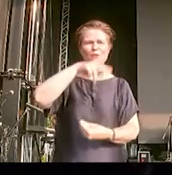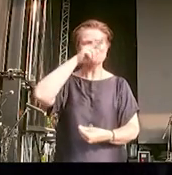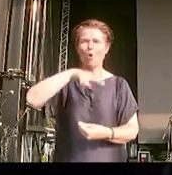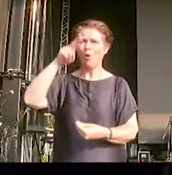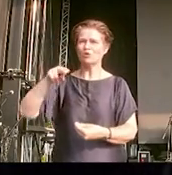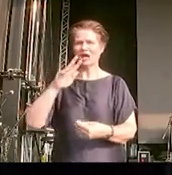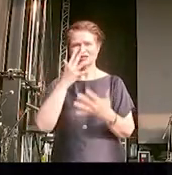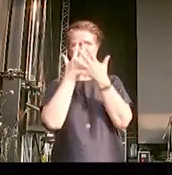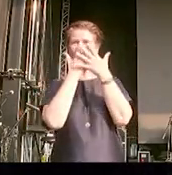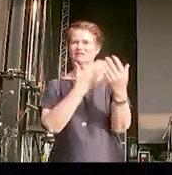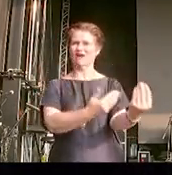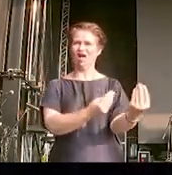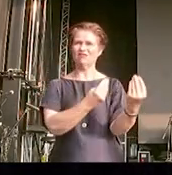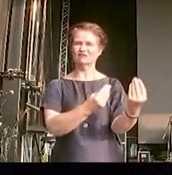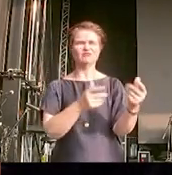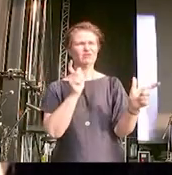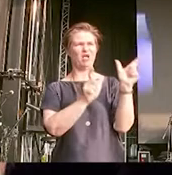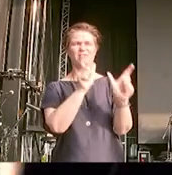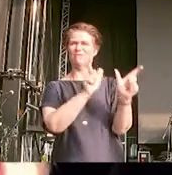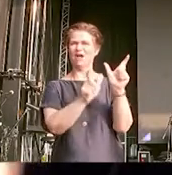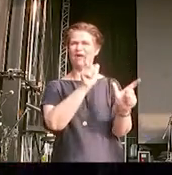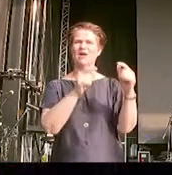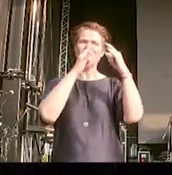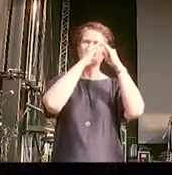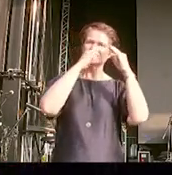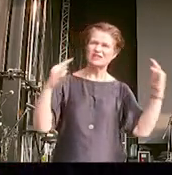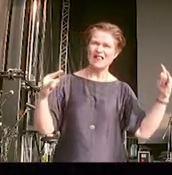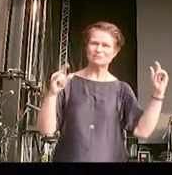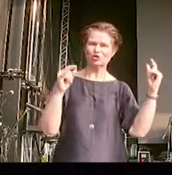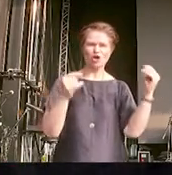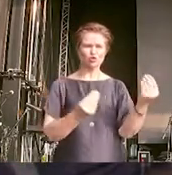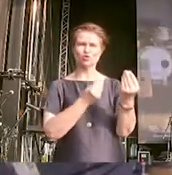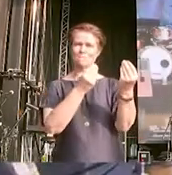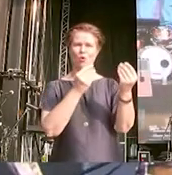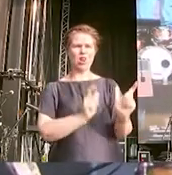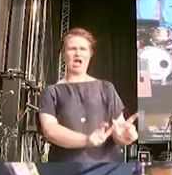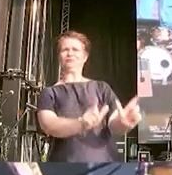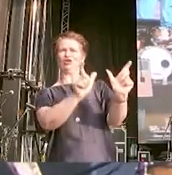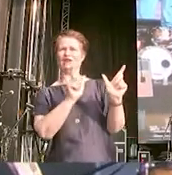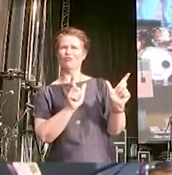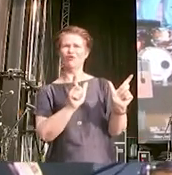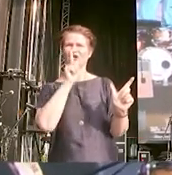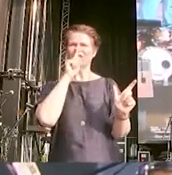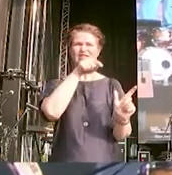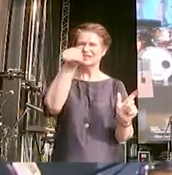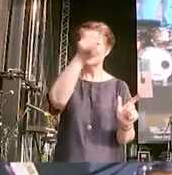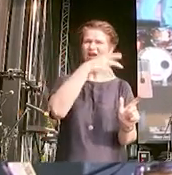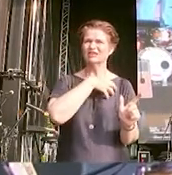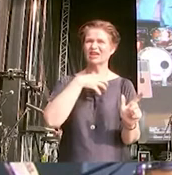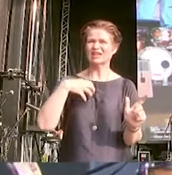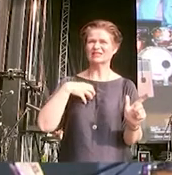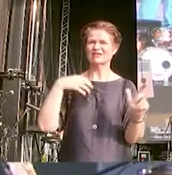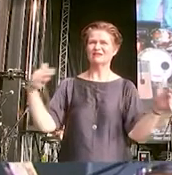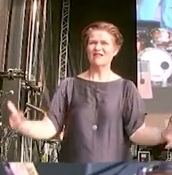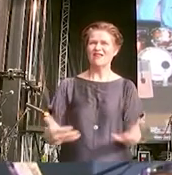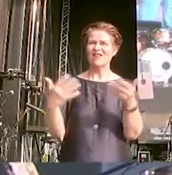und nicht weiß, wie es weitergeht. Zelte sind Symbole der Abschreckung. Und wenn die hier in Dresden getarnt sind mit der